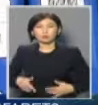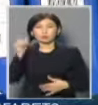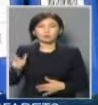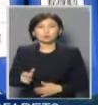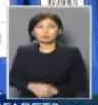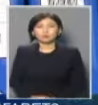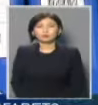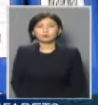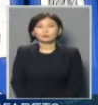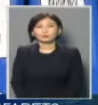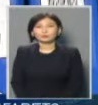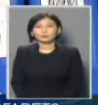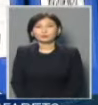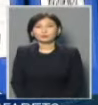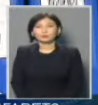человека.